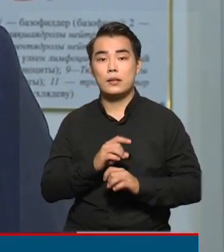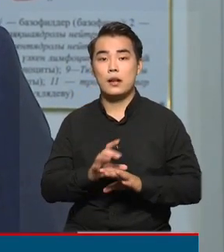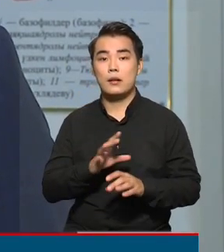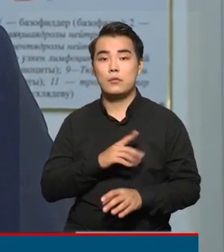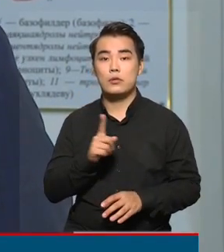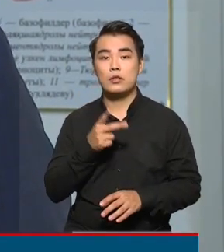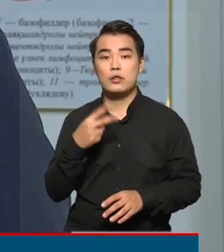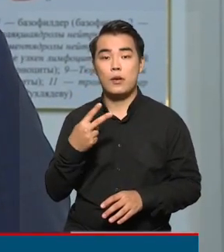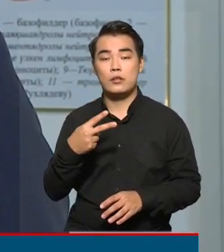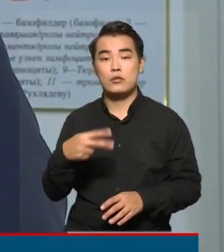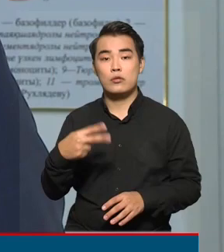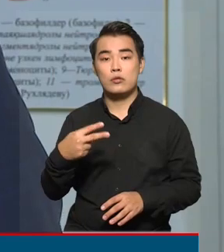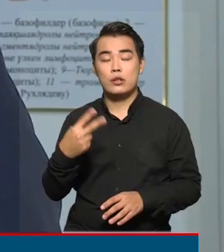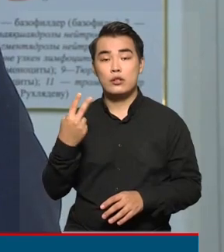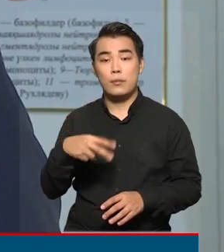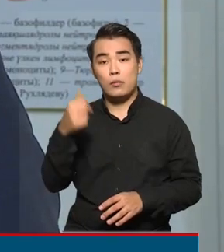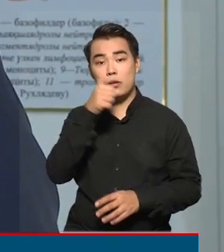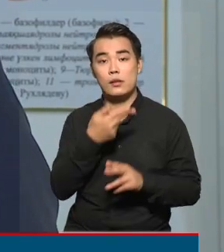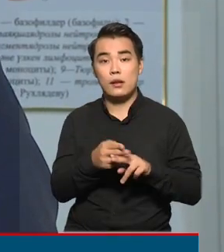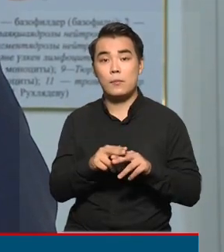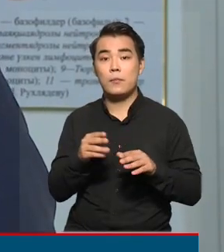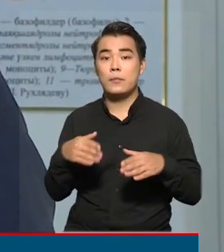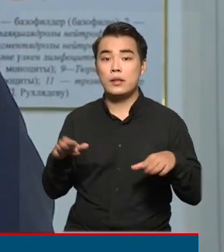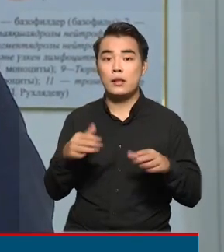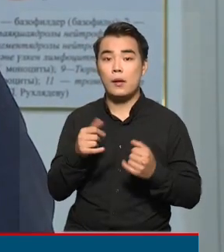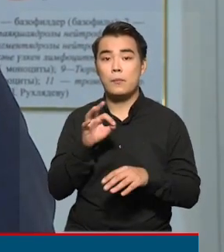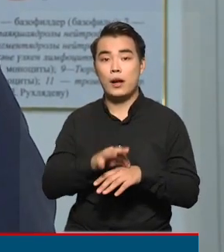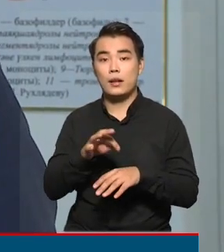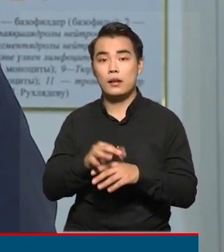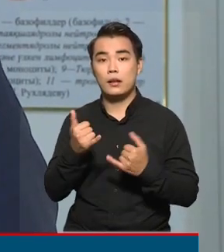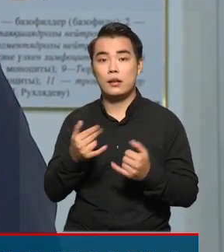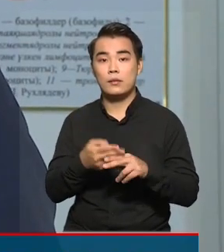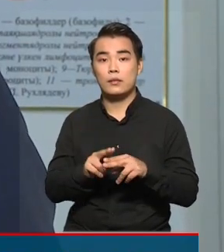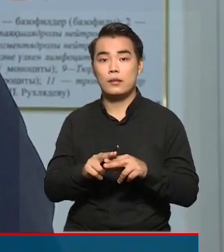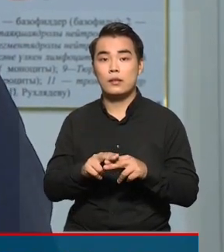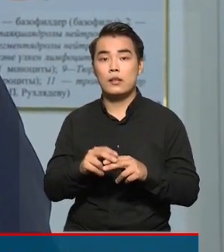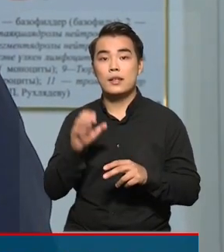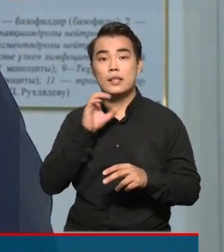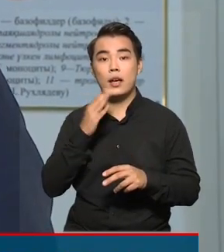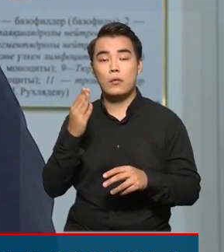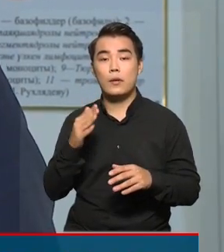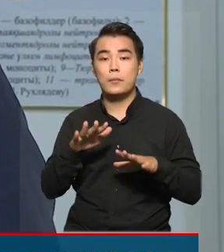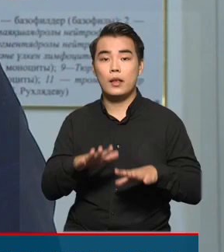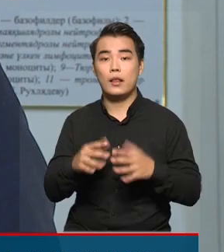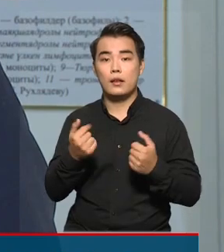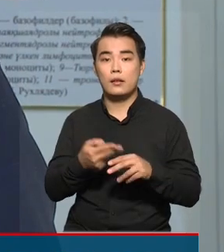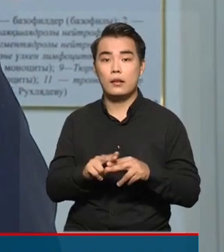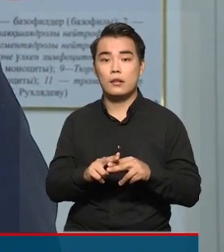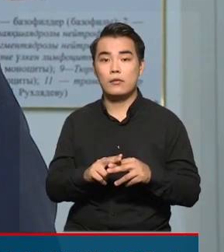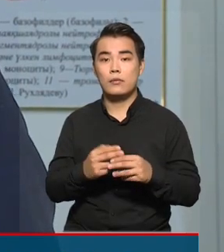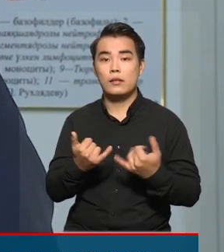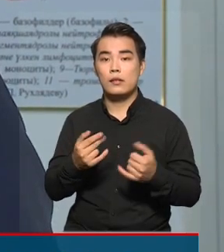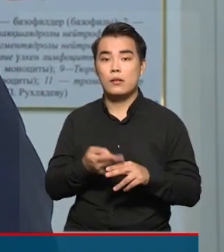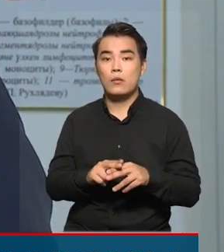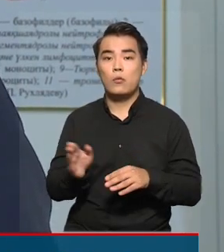20 жылы бізде мына құс ауруы бойынша, құс тұмауы бойынша жаңағы мына солтүстік аумақтарда жаппай қырылу